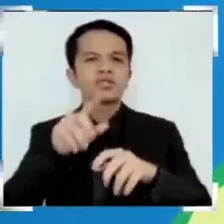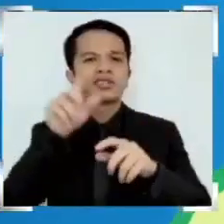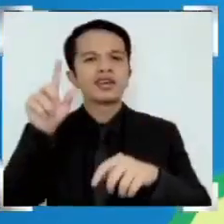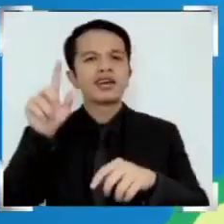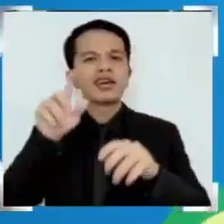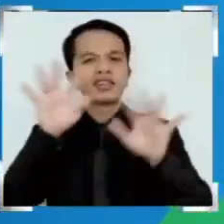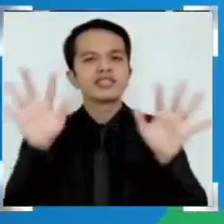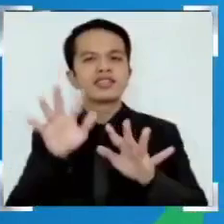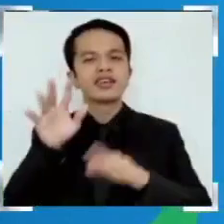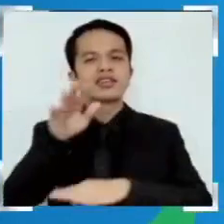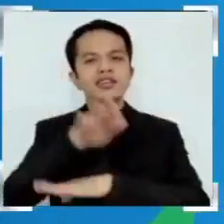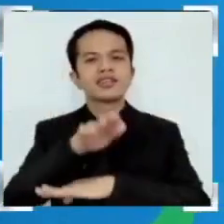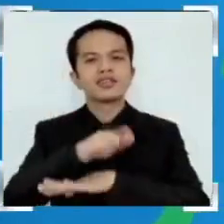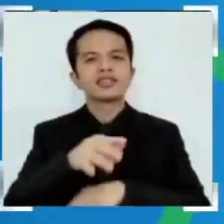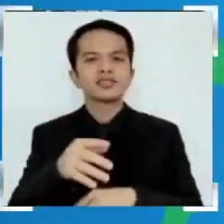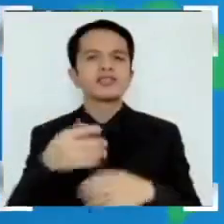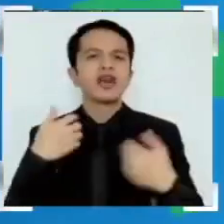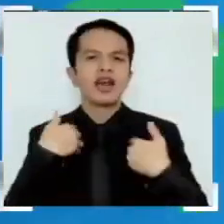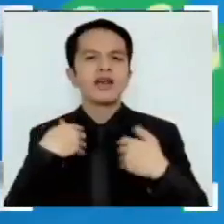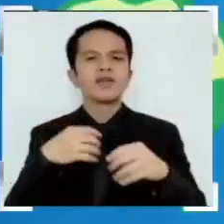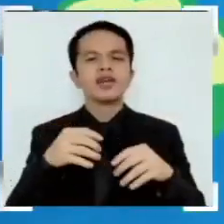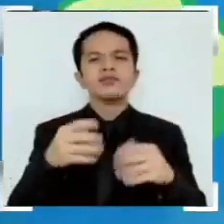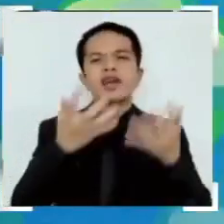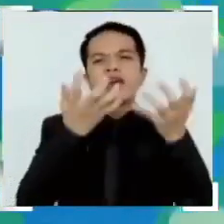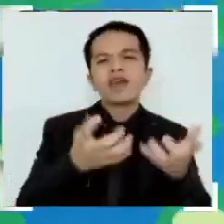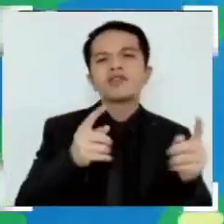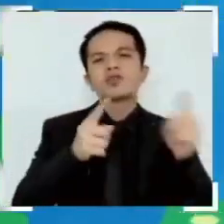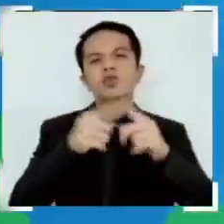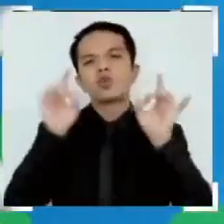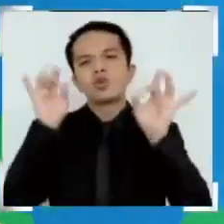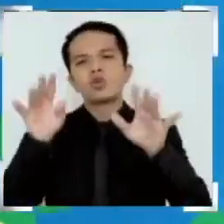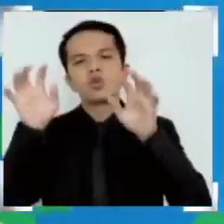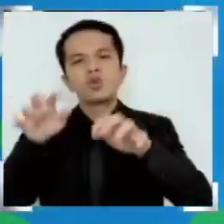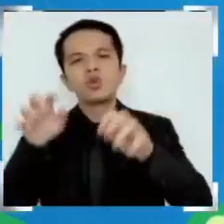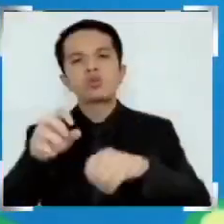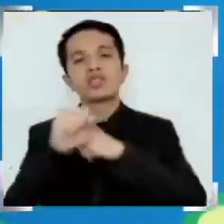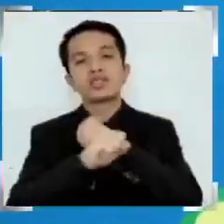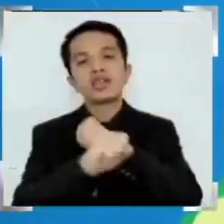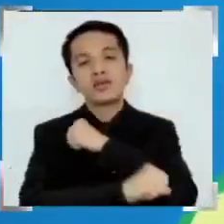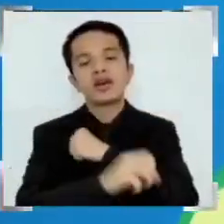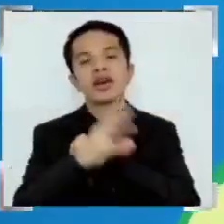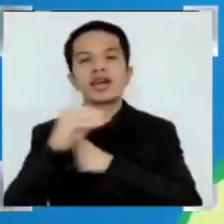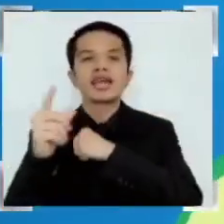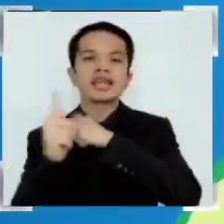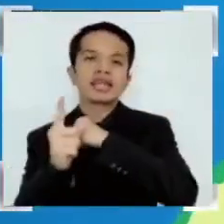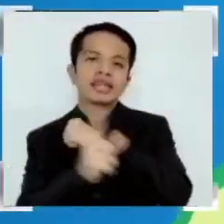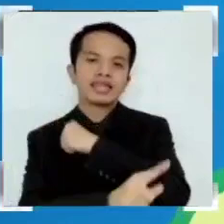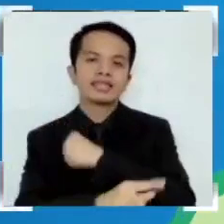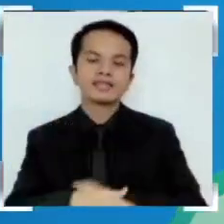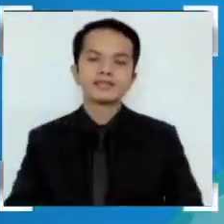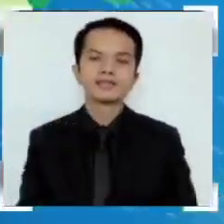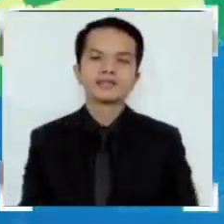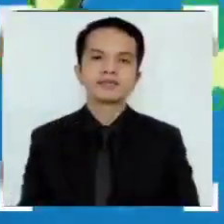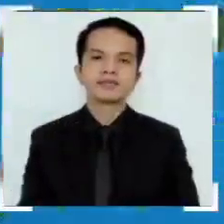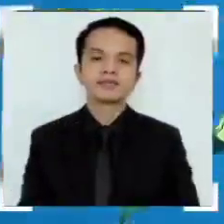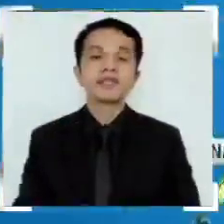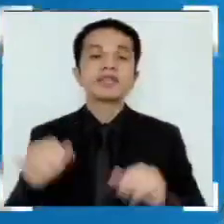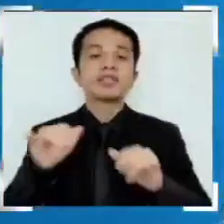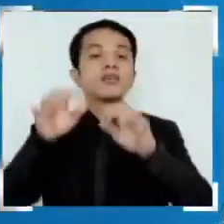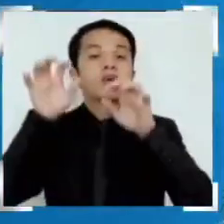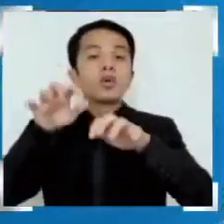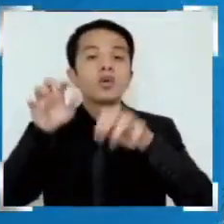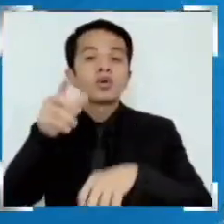intense rains na inaasahan dito po yan sa Samar at pati na rin sa Leyte Provinces. Maulan din sa Luzon